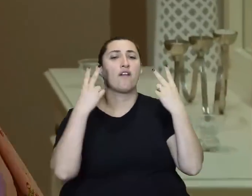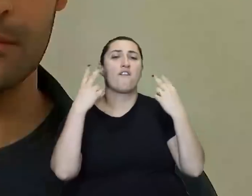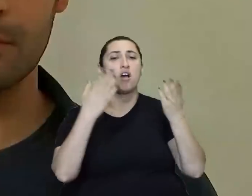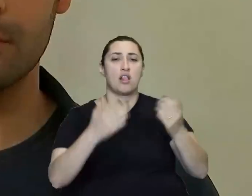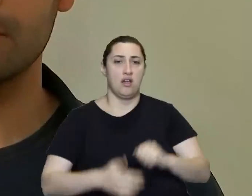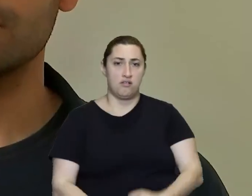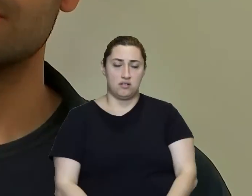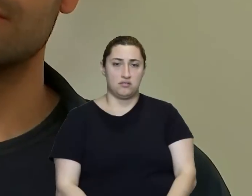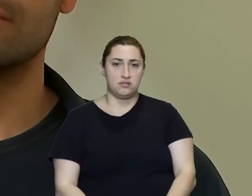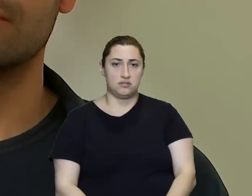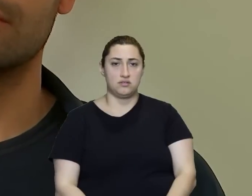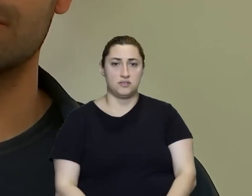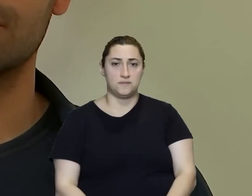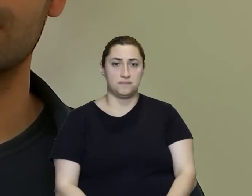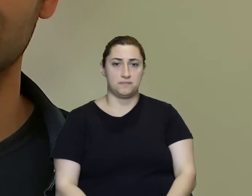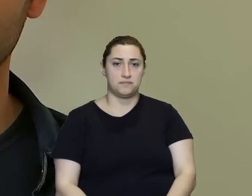havada ya.